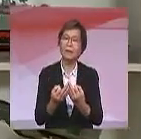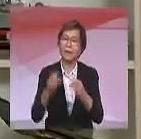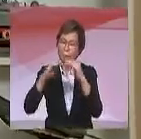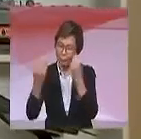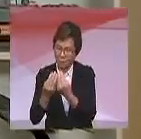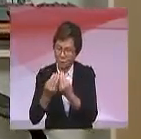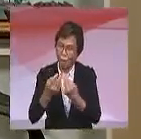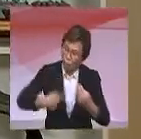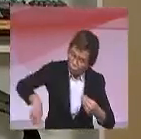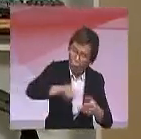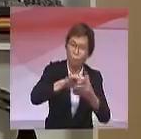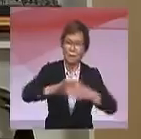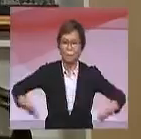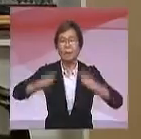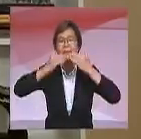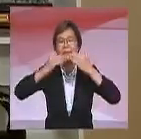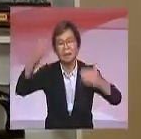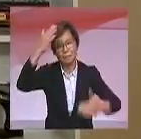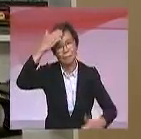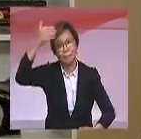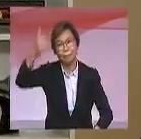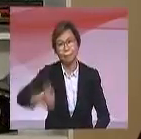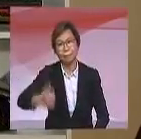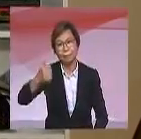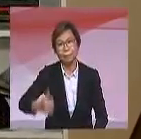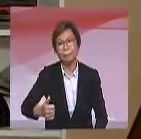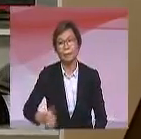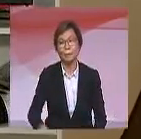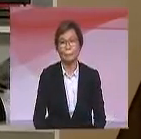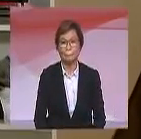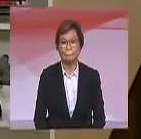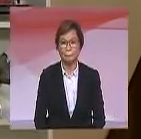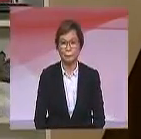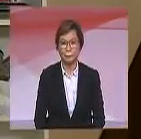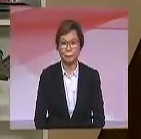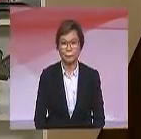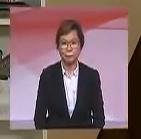selamat. Terima kasih. Assalamualaikum warahmatullahi wabarakatuh.